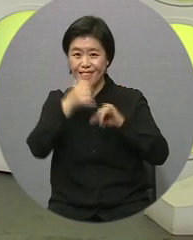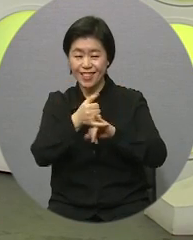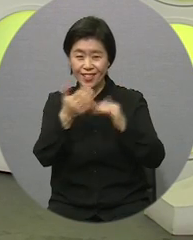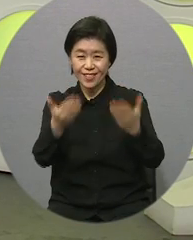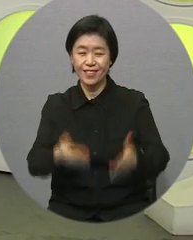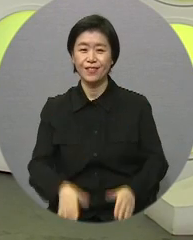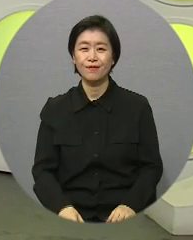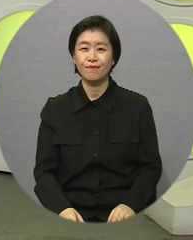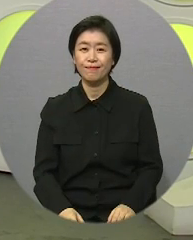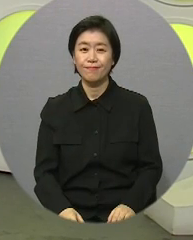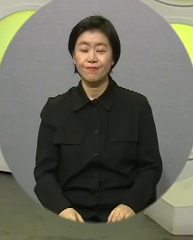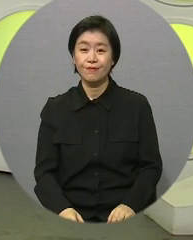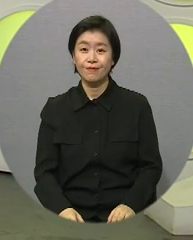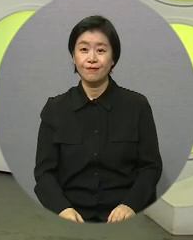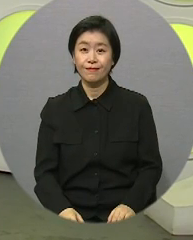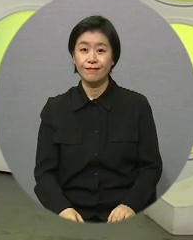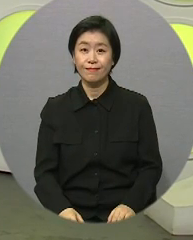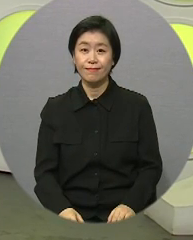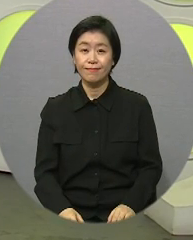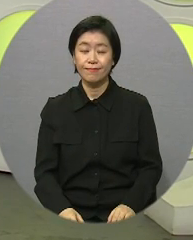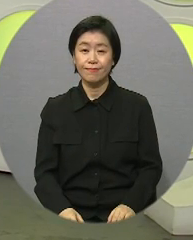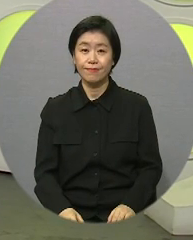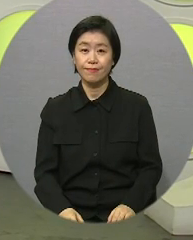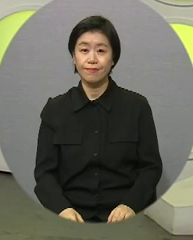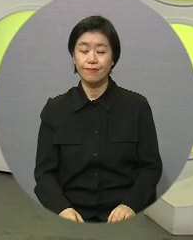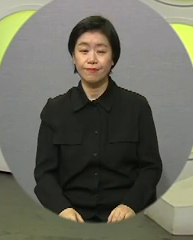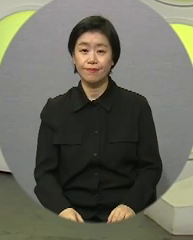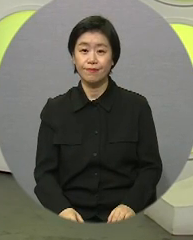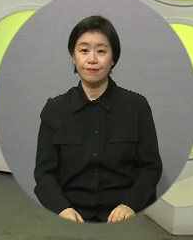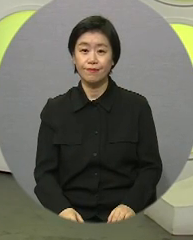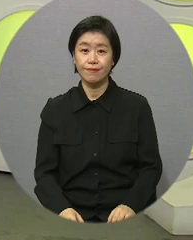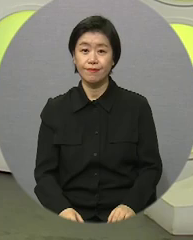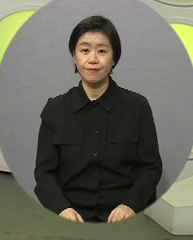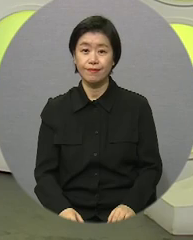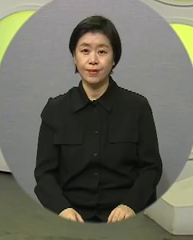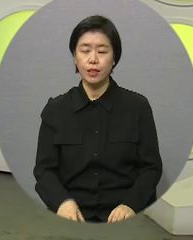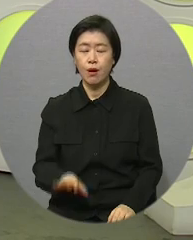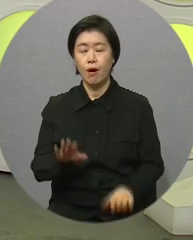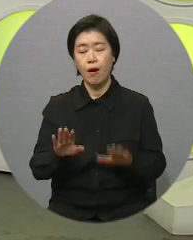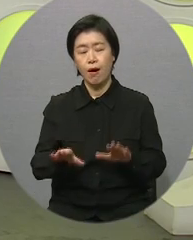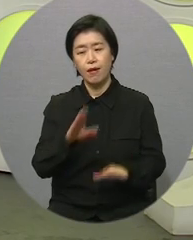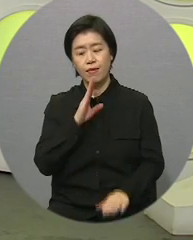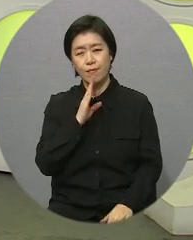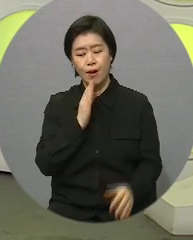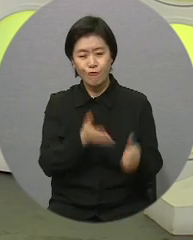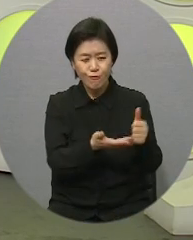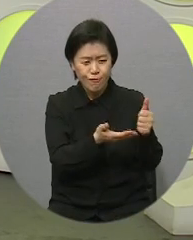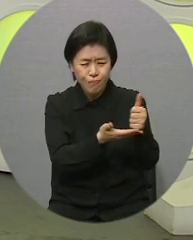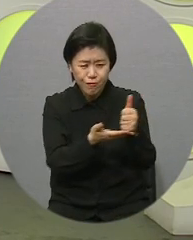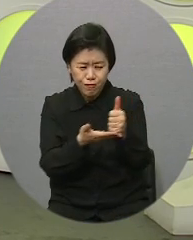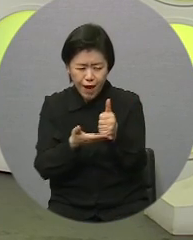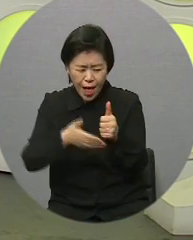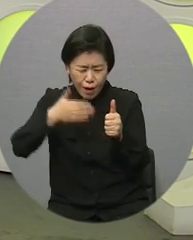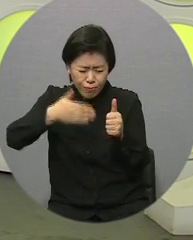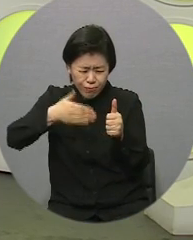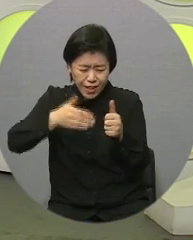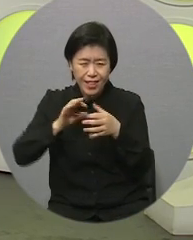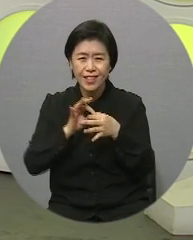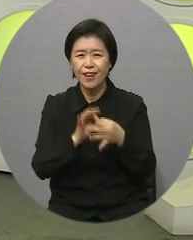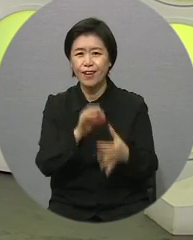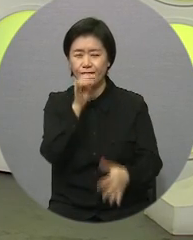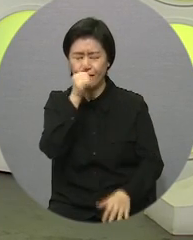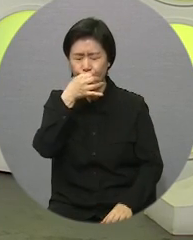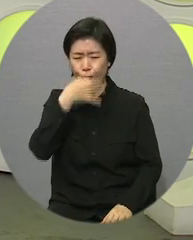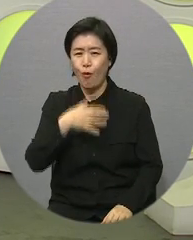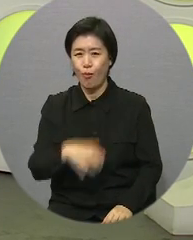하겠습니다네 먼저 아주 그냥 힘들게 우리 사실 어렵게 모셨어요 제가 가끔 방송에 보면 또